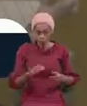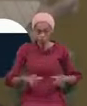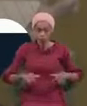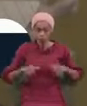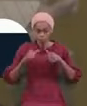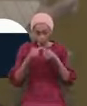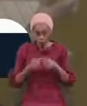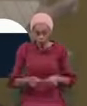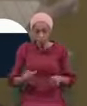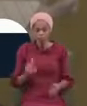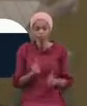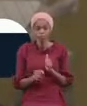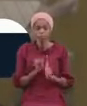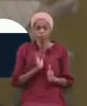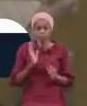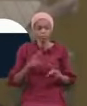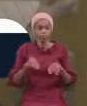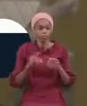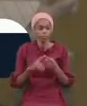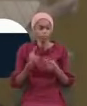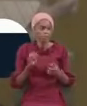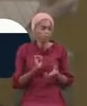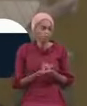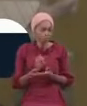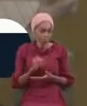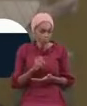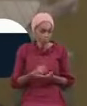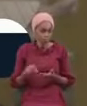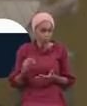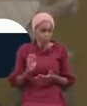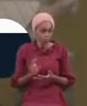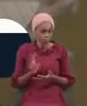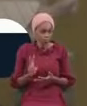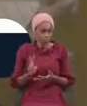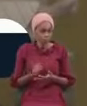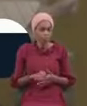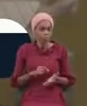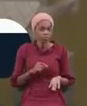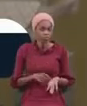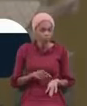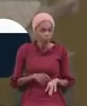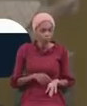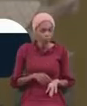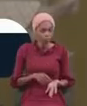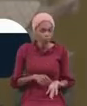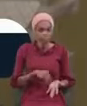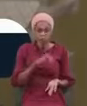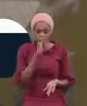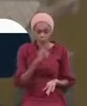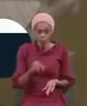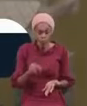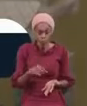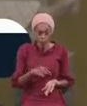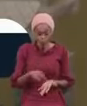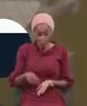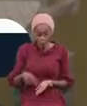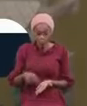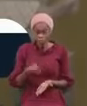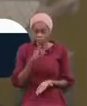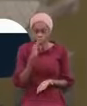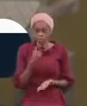établir vos demeures voyez ça c'est une assurance venant du Seigneur lui-même il